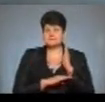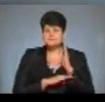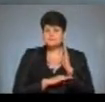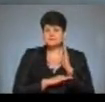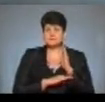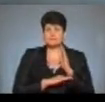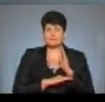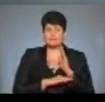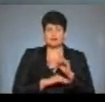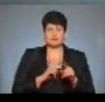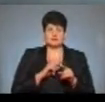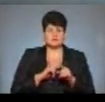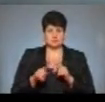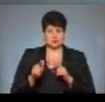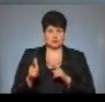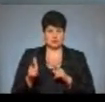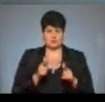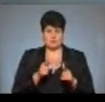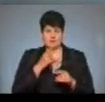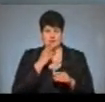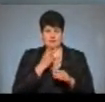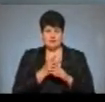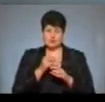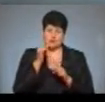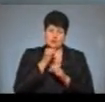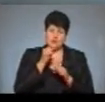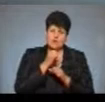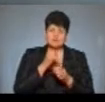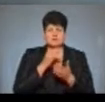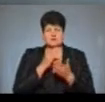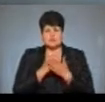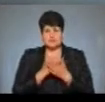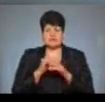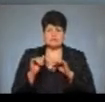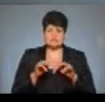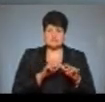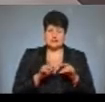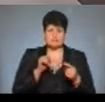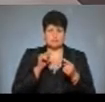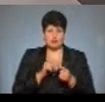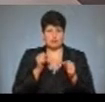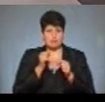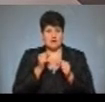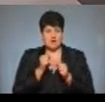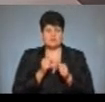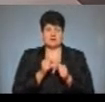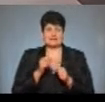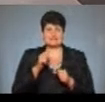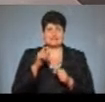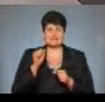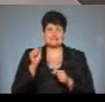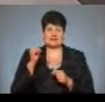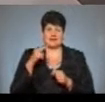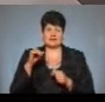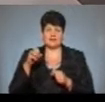насаджень, завчасно готуються. Передбачуючи приморозки, є відповідні заходи проти приморозків, чи задимлення